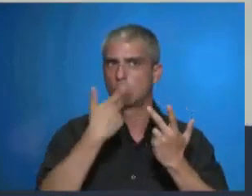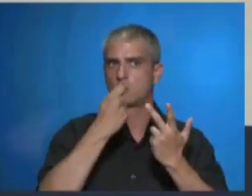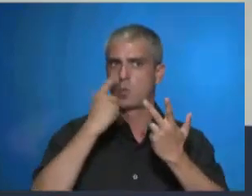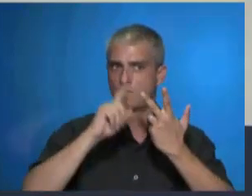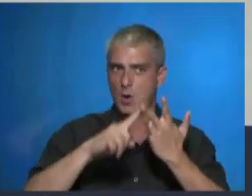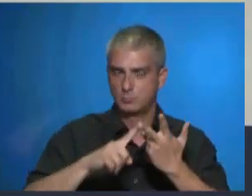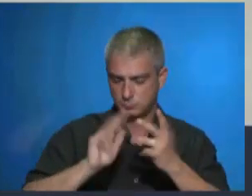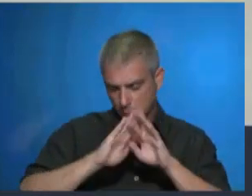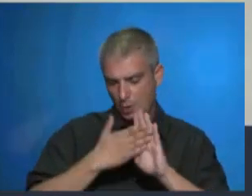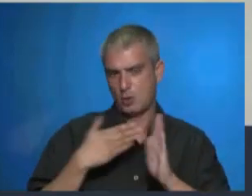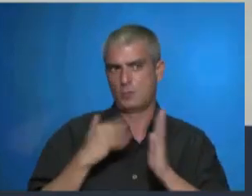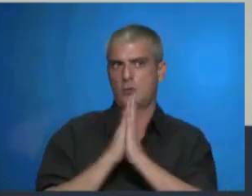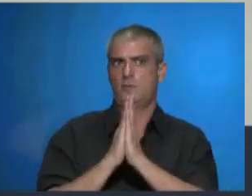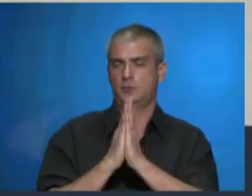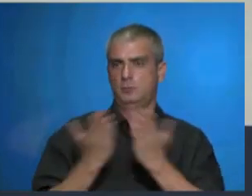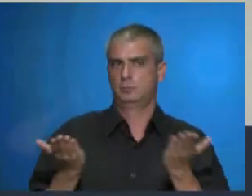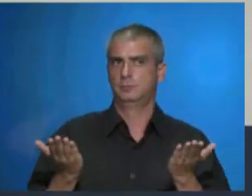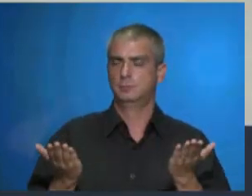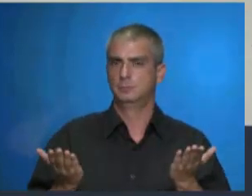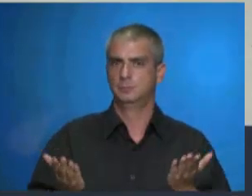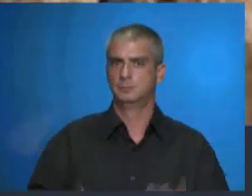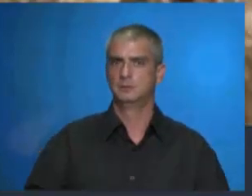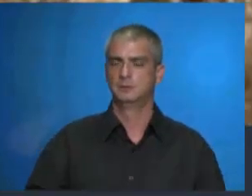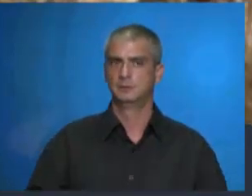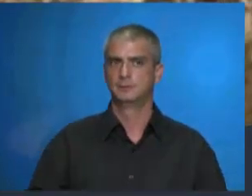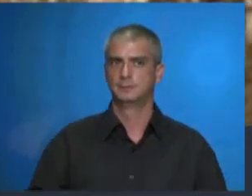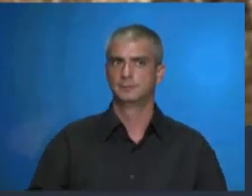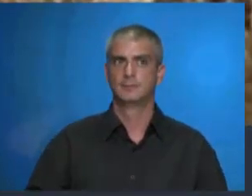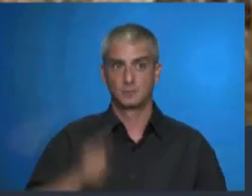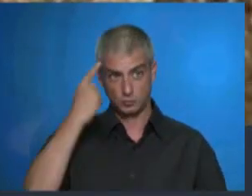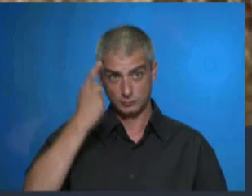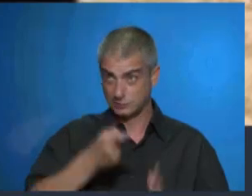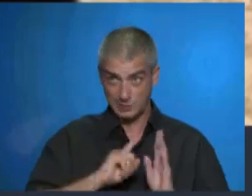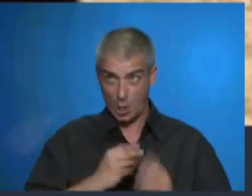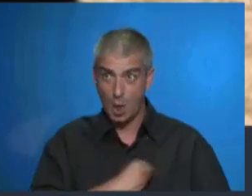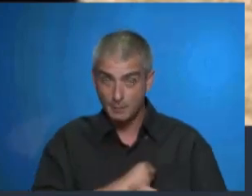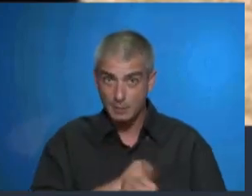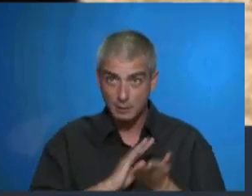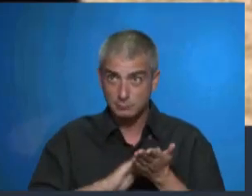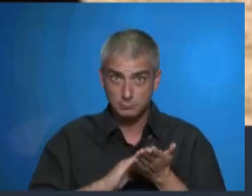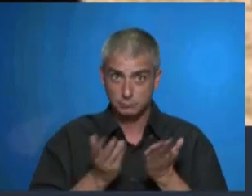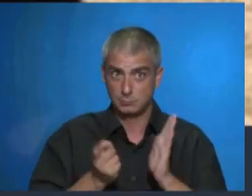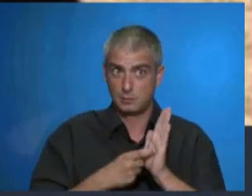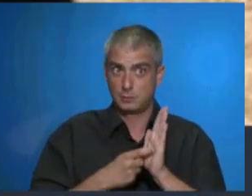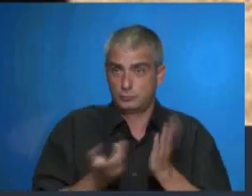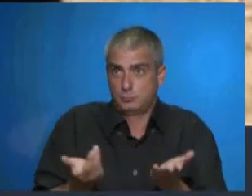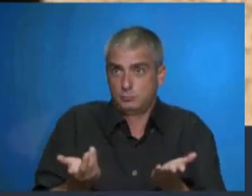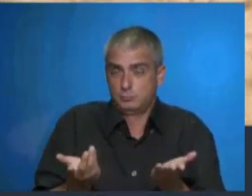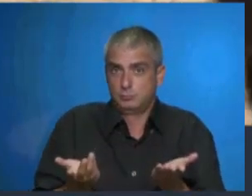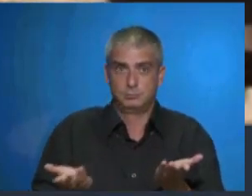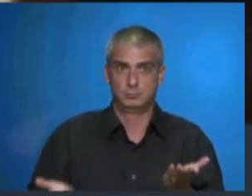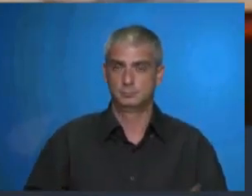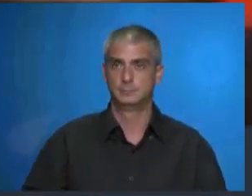الدواء يعني هاي اللي احنا بنحكي عنه اذا انت شايف انه في هيك مطالب لا انسانيه فانا اعتقد انه